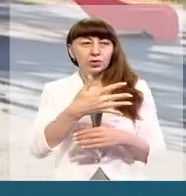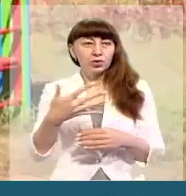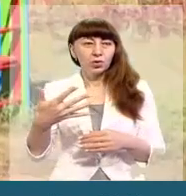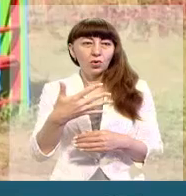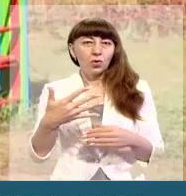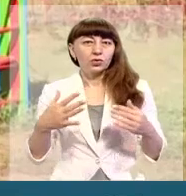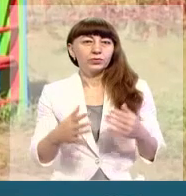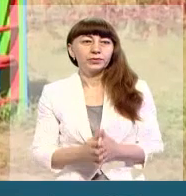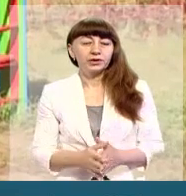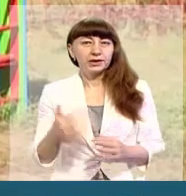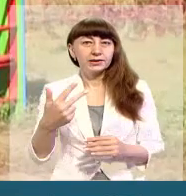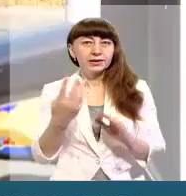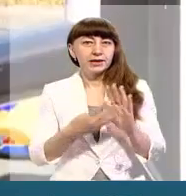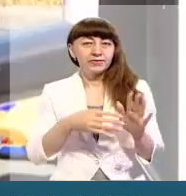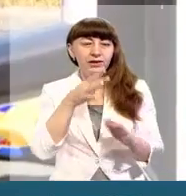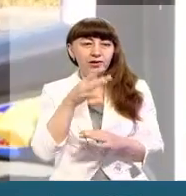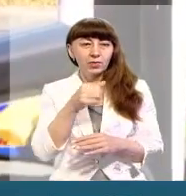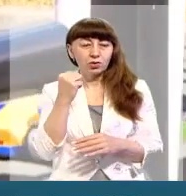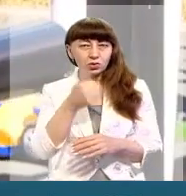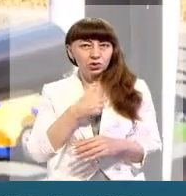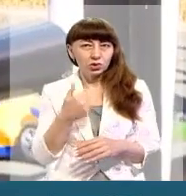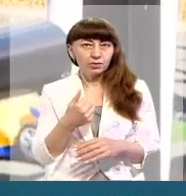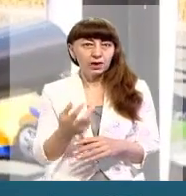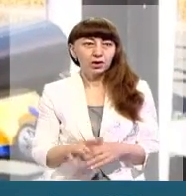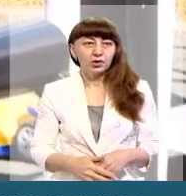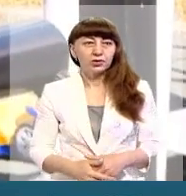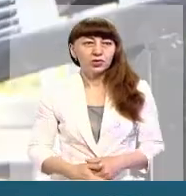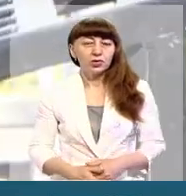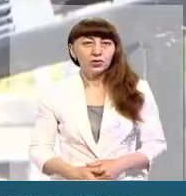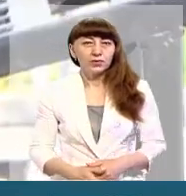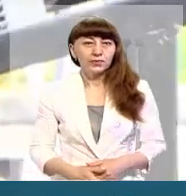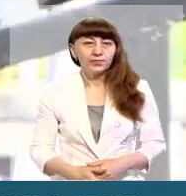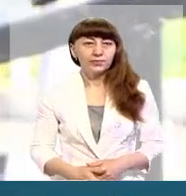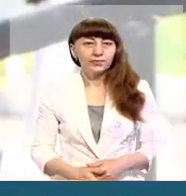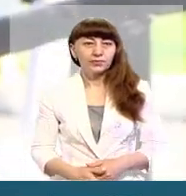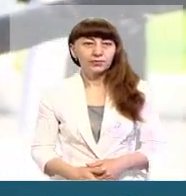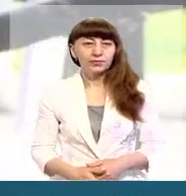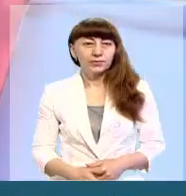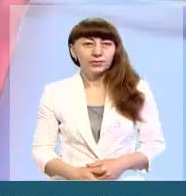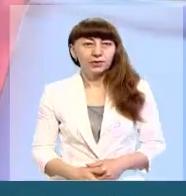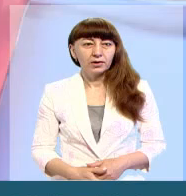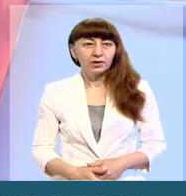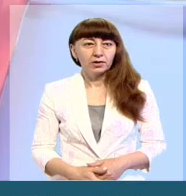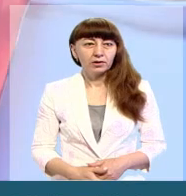бір мезгіл есік алдына шығып, таза ауа жұтайын десе, отыратын жерде болмағанын айтады. Ал қазір бәрі басқаша.